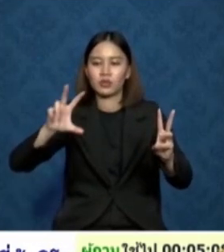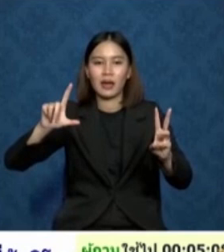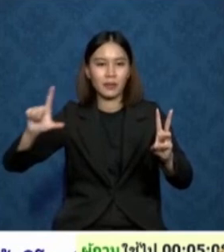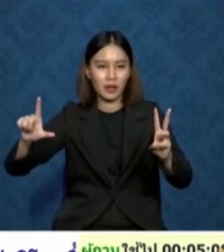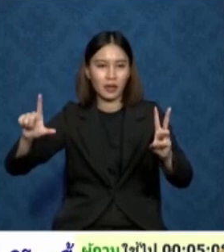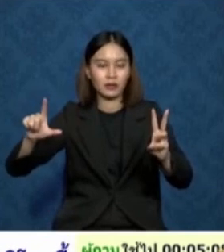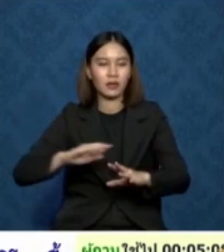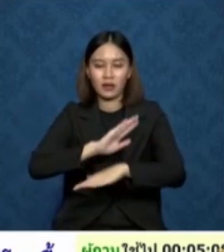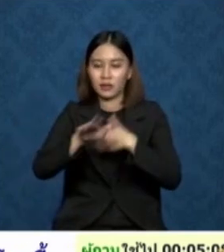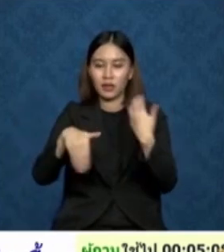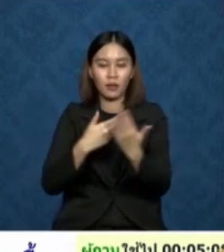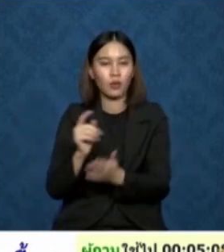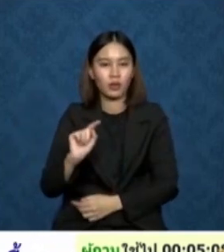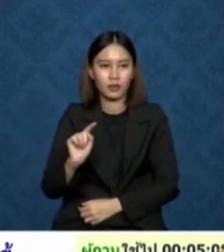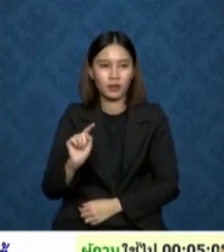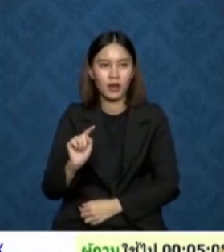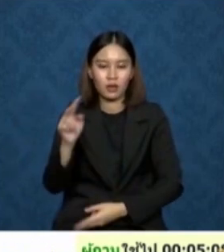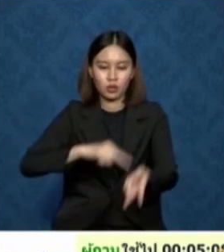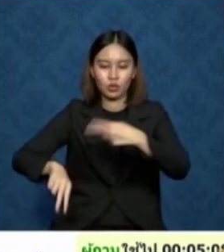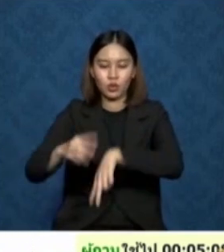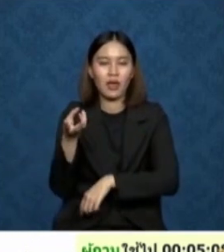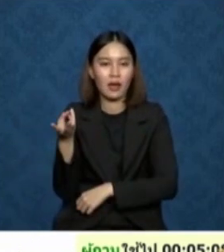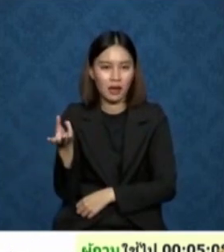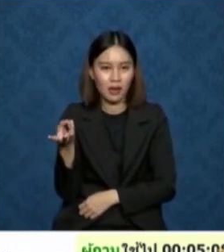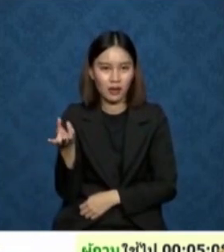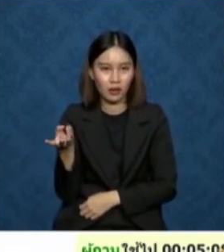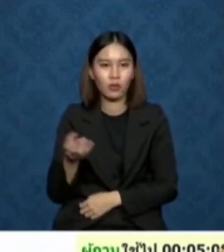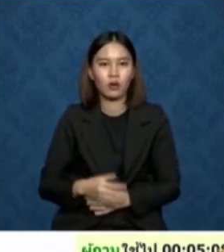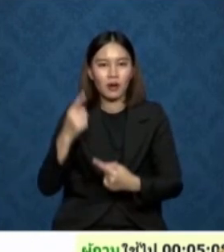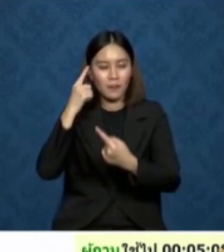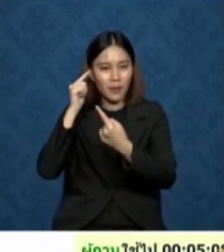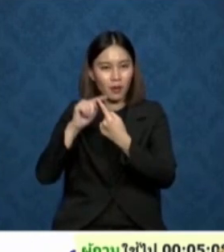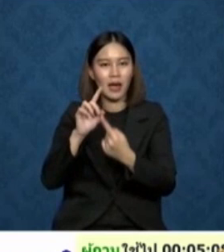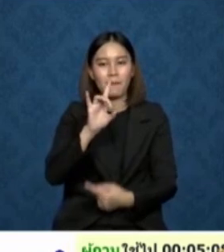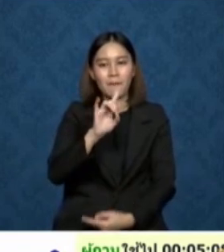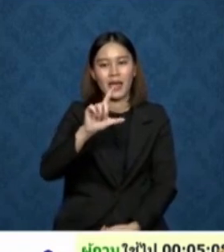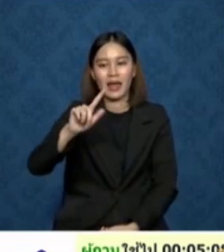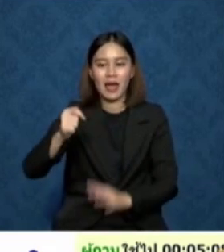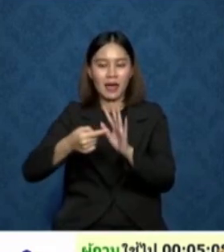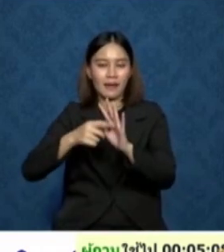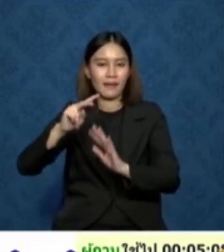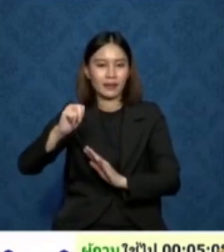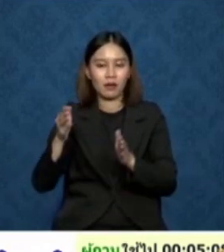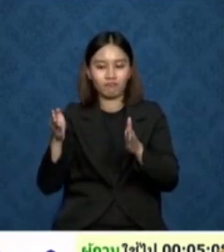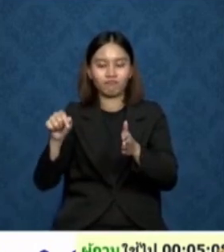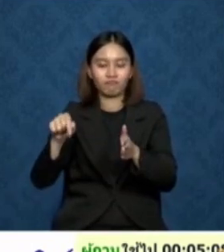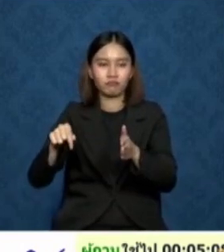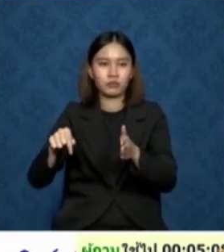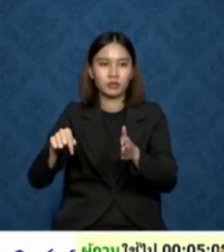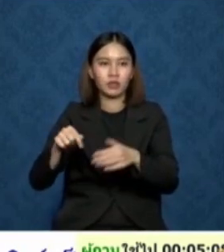ล้านบาททั้หมดก็คือการดูแลข้าวนะครับทั้หมดเป้าหมาย 8 ล้านตันให้อยู่ในคง